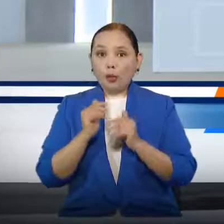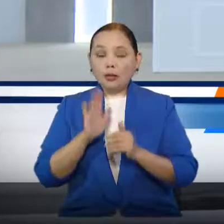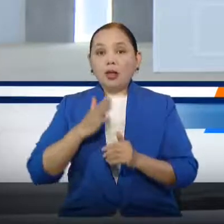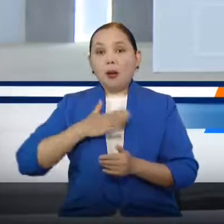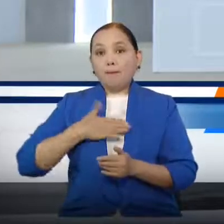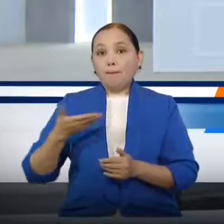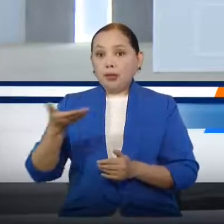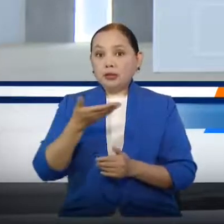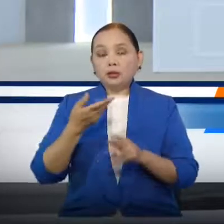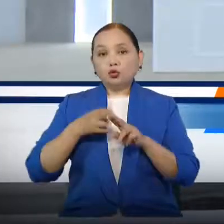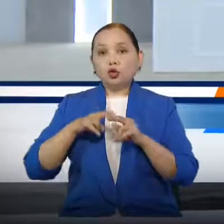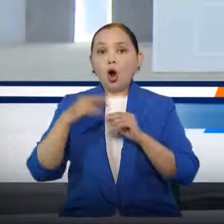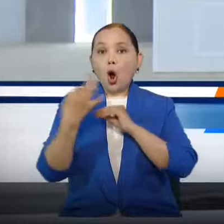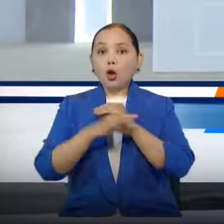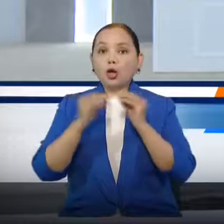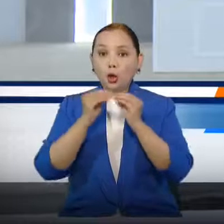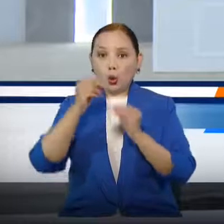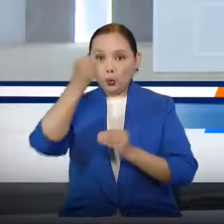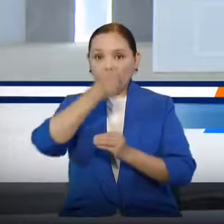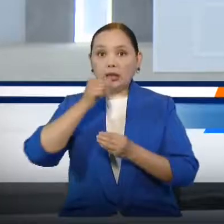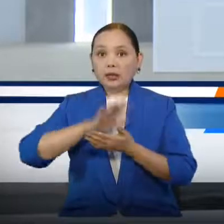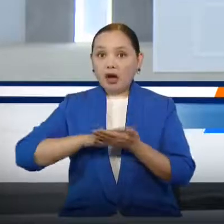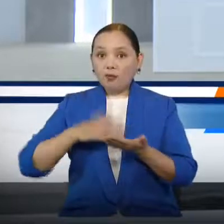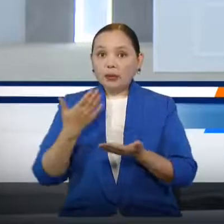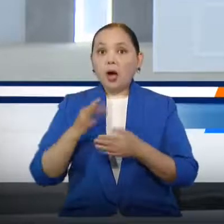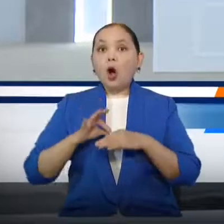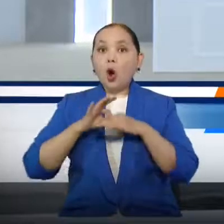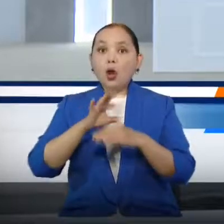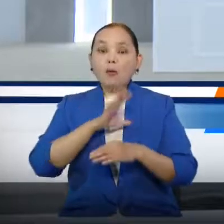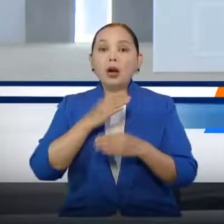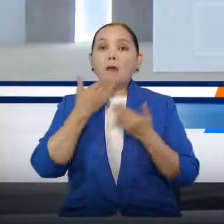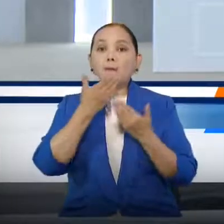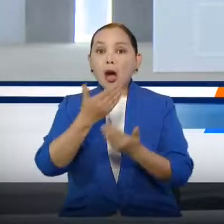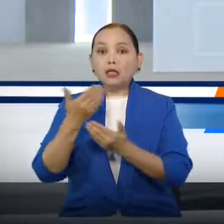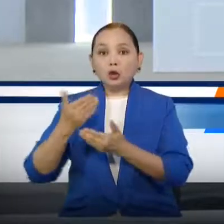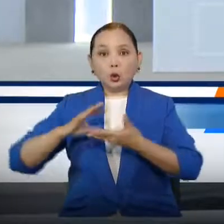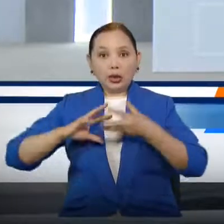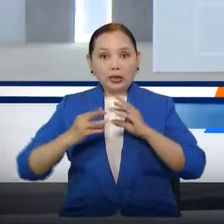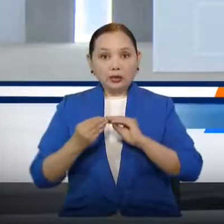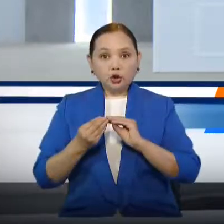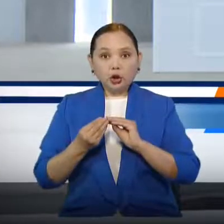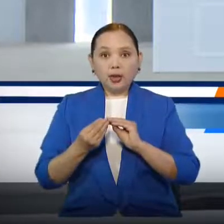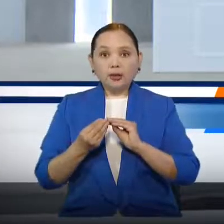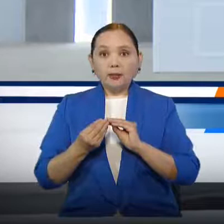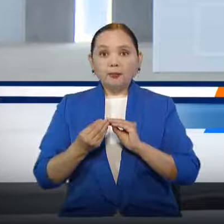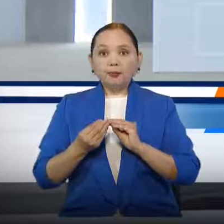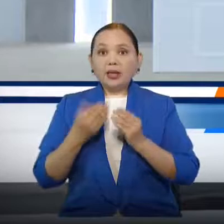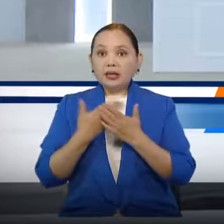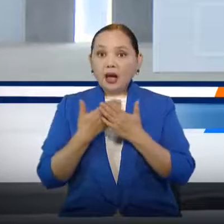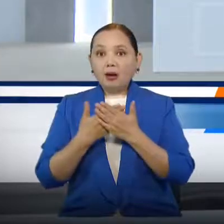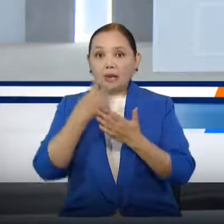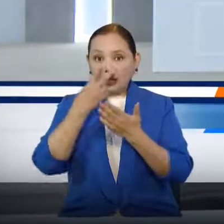Biz oxirgi 10 yil davomida olib borilgan monitoring natijalarini tahlil